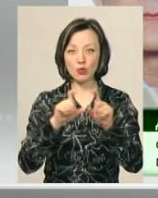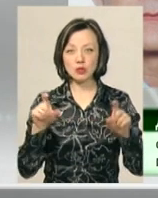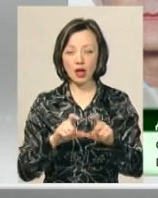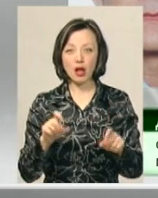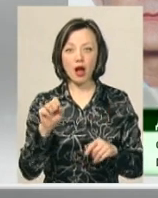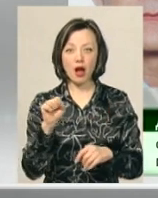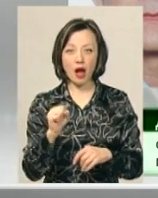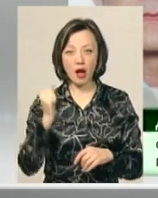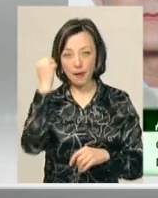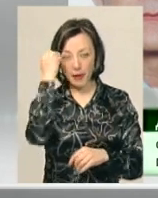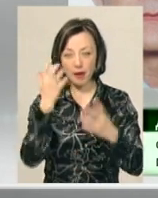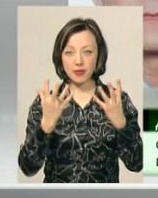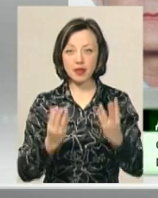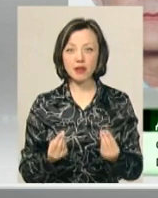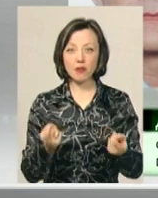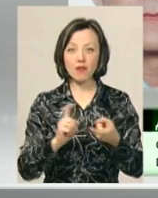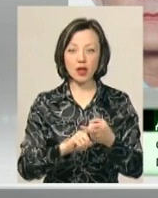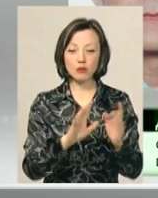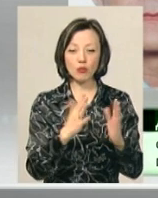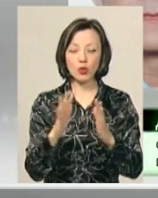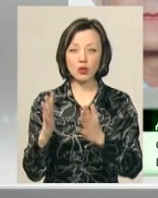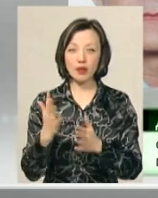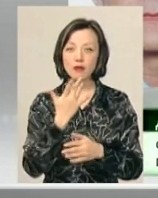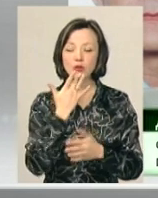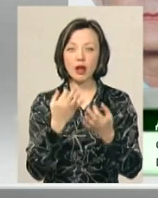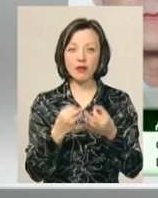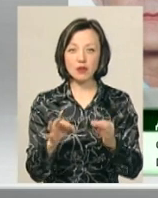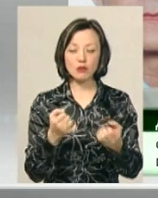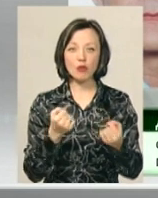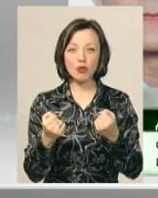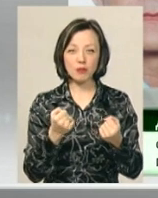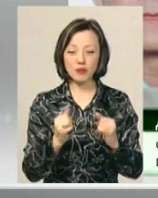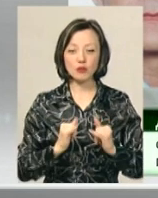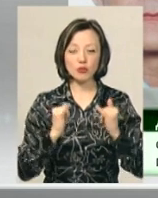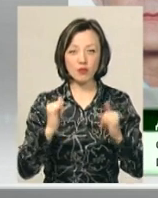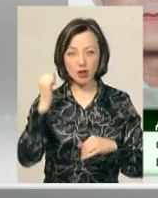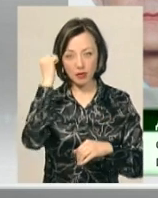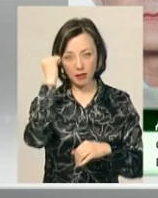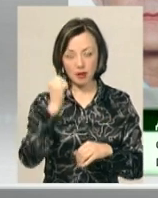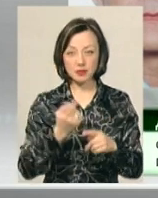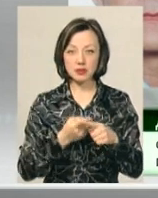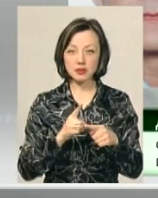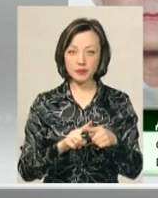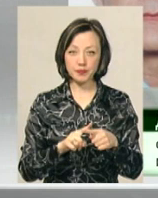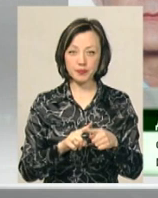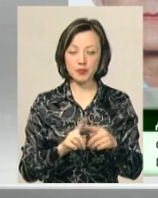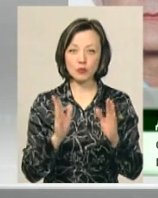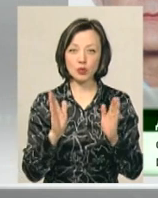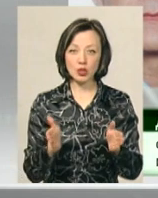а пам'ятні дні пов'язані з подіями національно-визвольної боротьби та вшанування пам'яті борців за незалежну Україну,